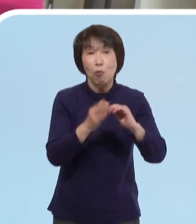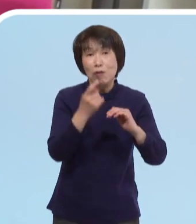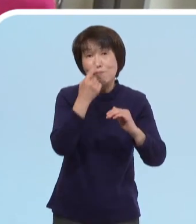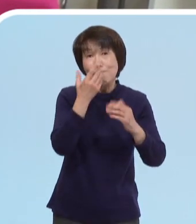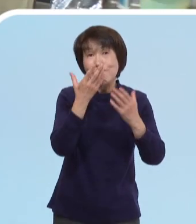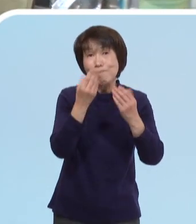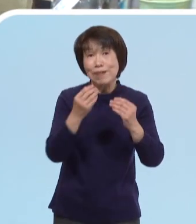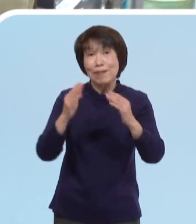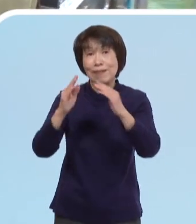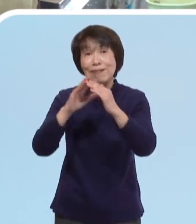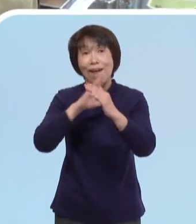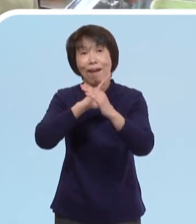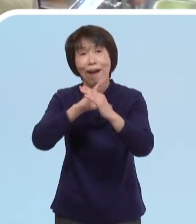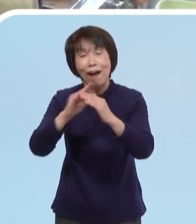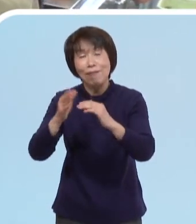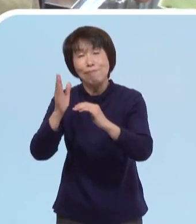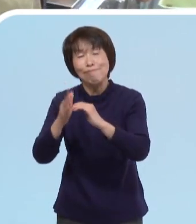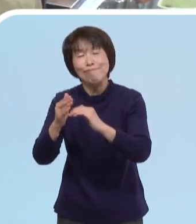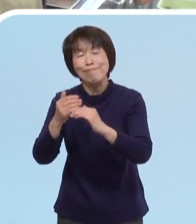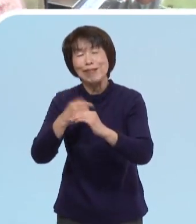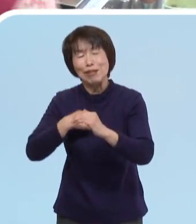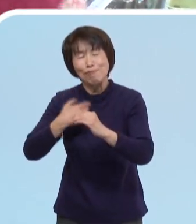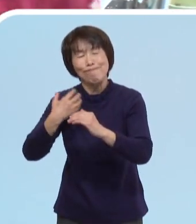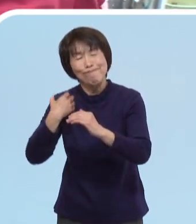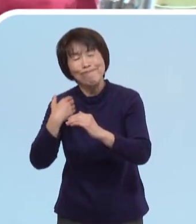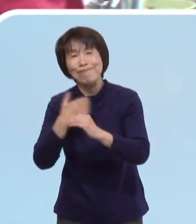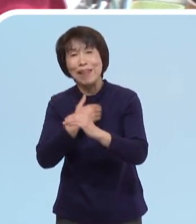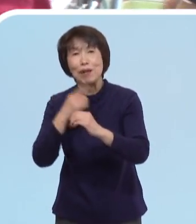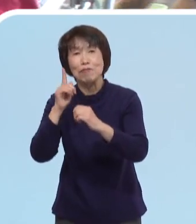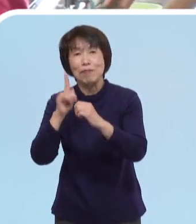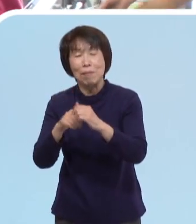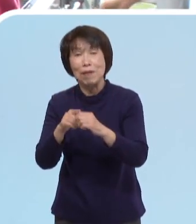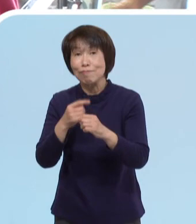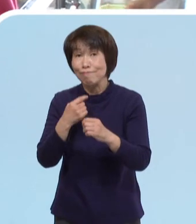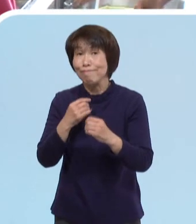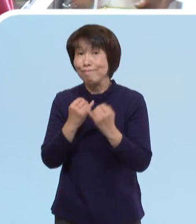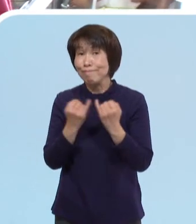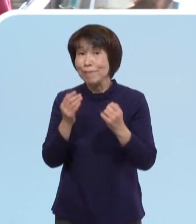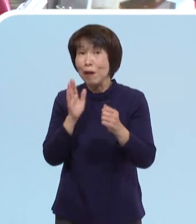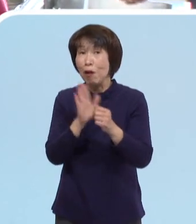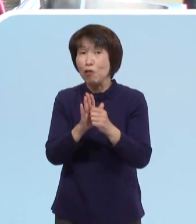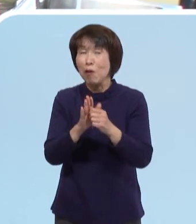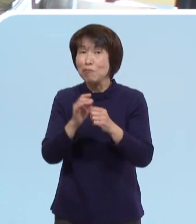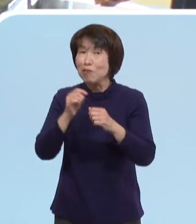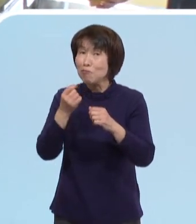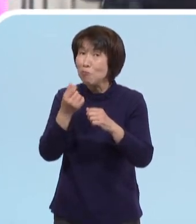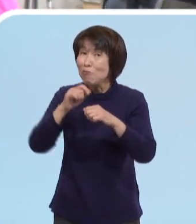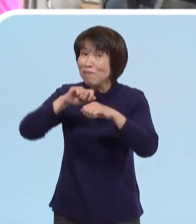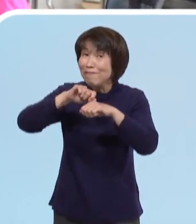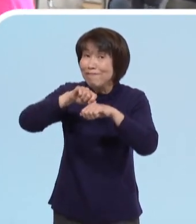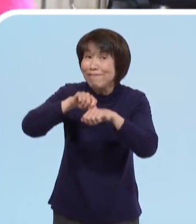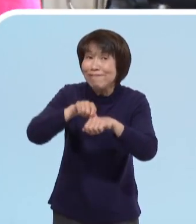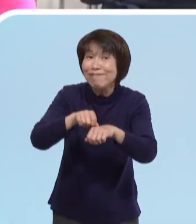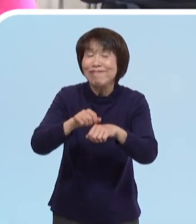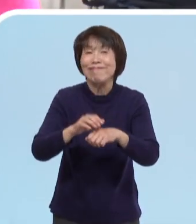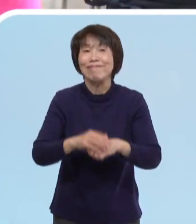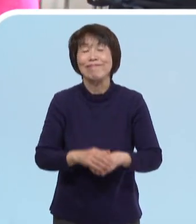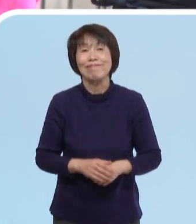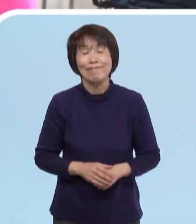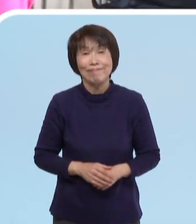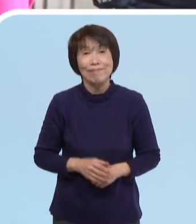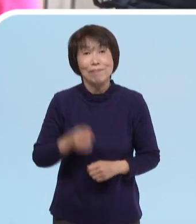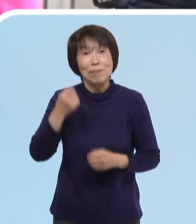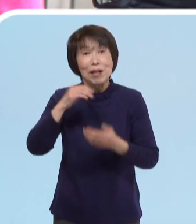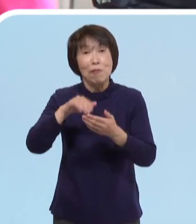宅でも一から料理できるようにアドバイスはあえて厳しめ。渡辺さんがお邪魔した南淡路市